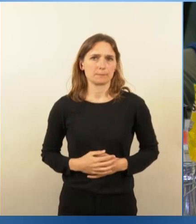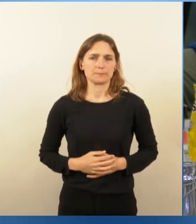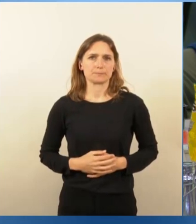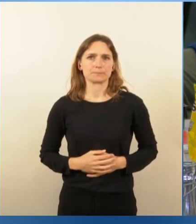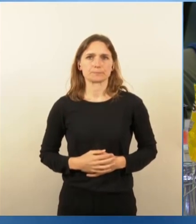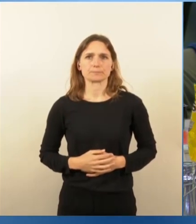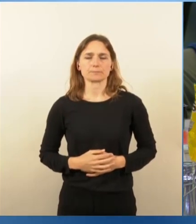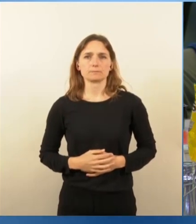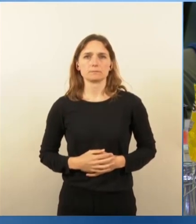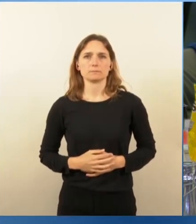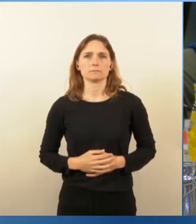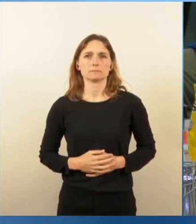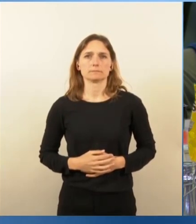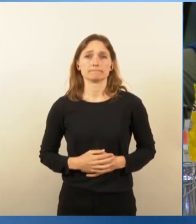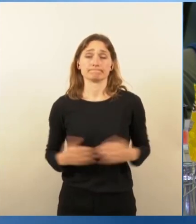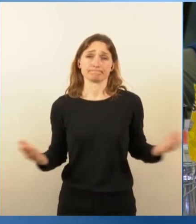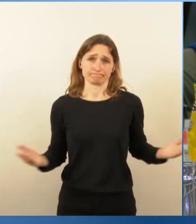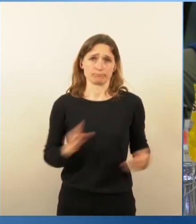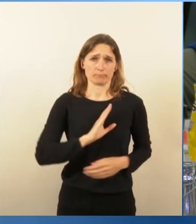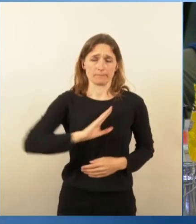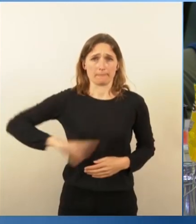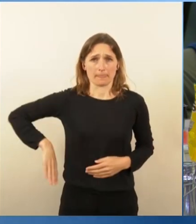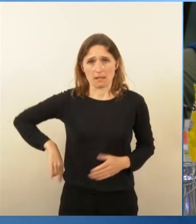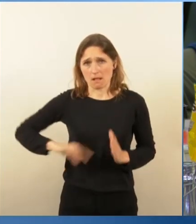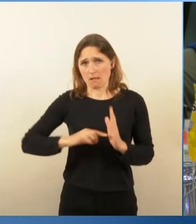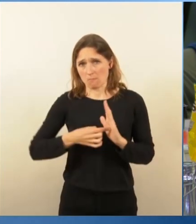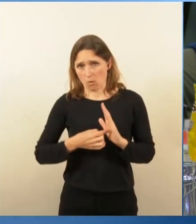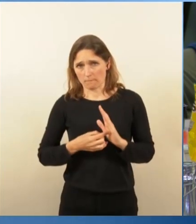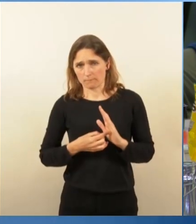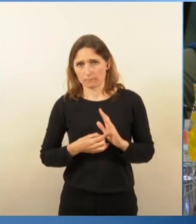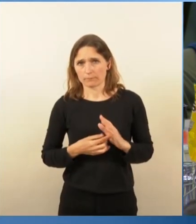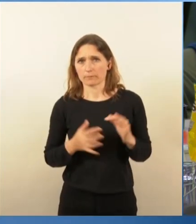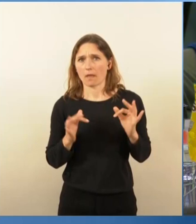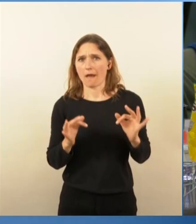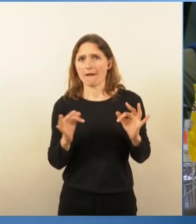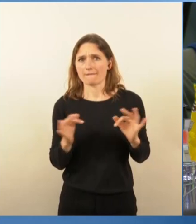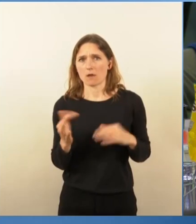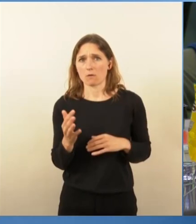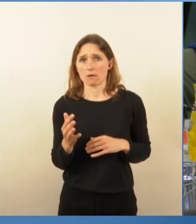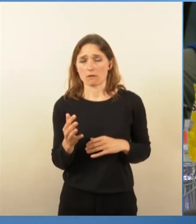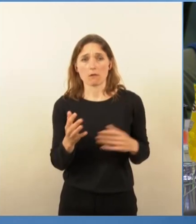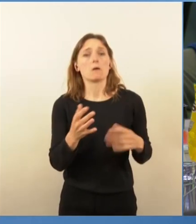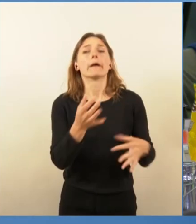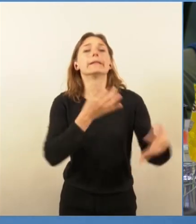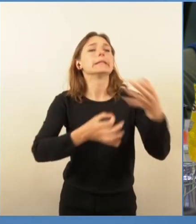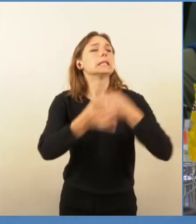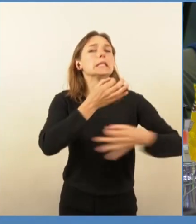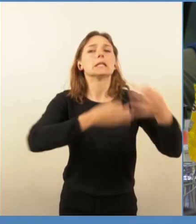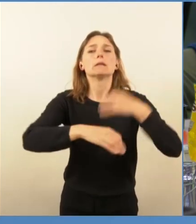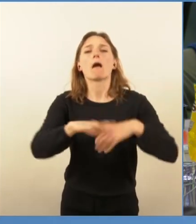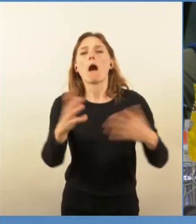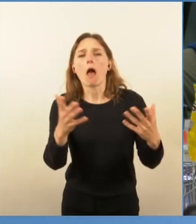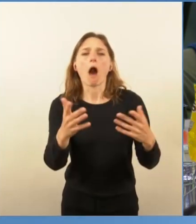enfin à propos de je peux pas accepter qu'on dise que c'est